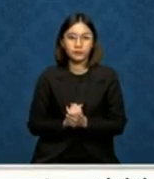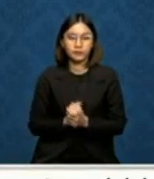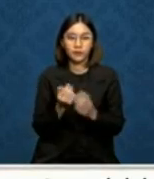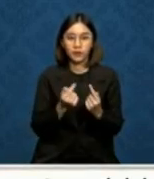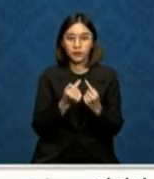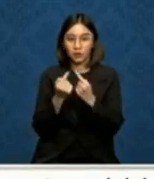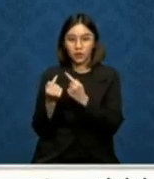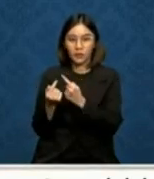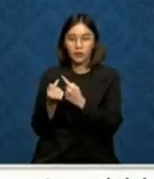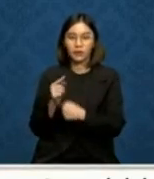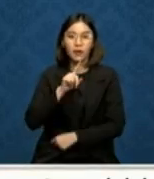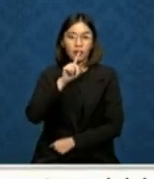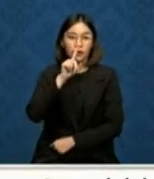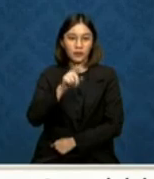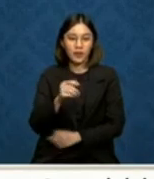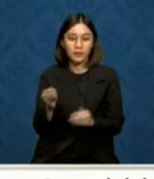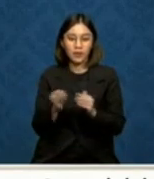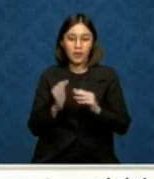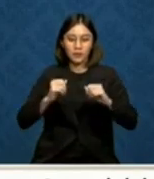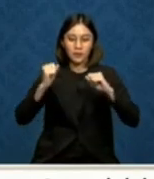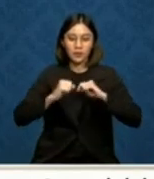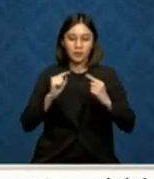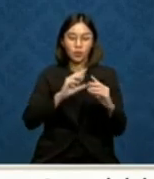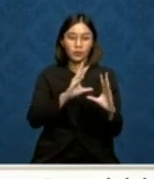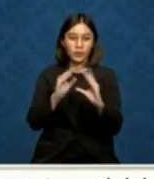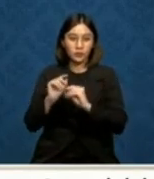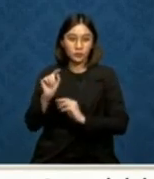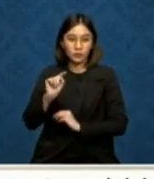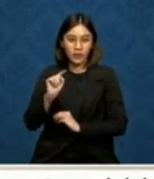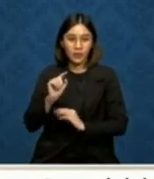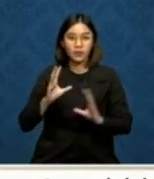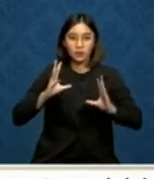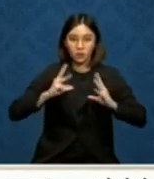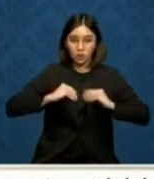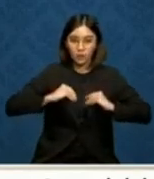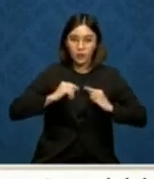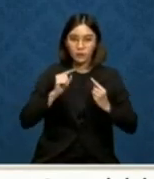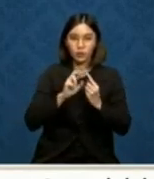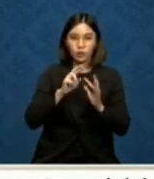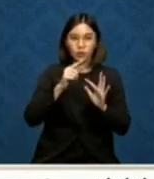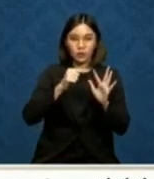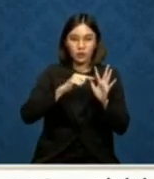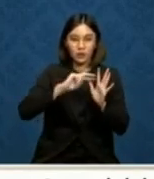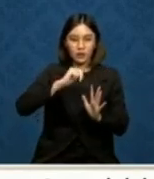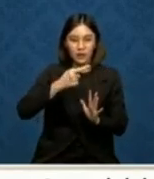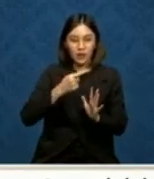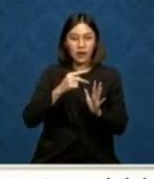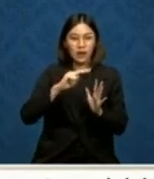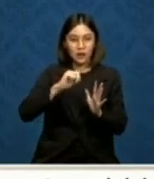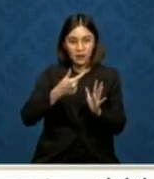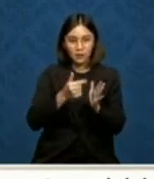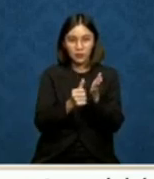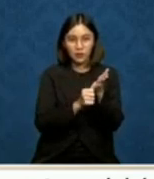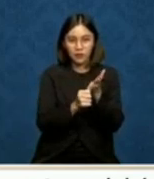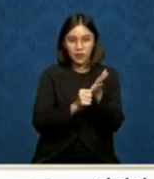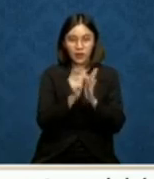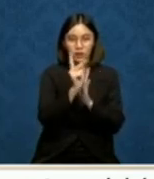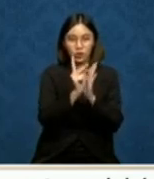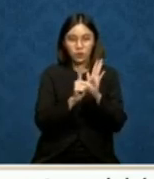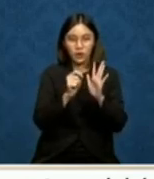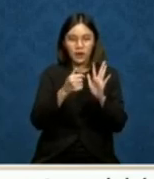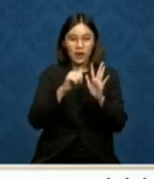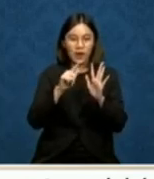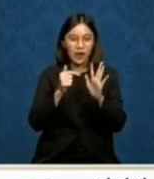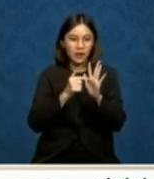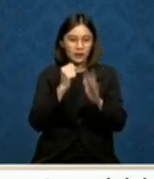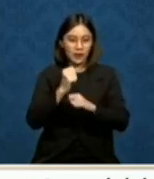ต่อไปผมขอถามมติจากที่ประชุมว่าจะรับหลักการแห่งร่างพระราชบัญญัติแก้ไขเพิ่มเติมประมวลกฎหมายอาญาฉ